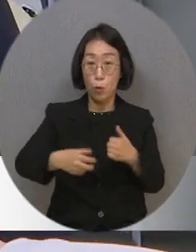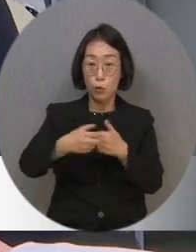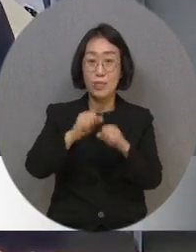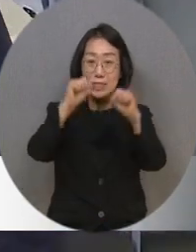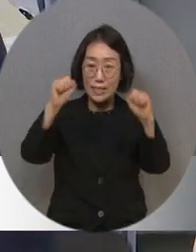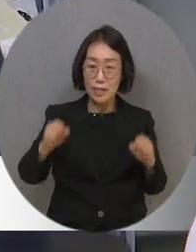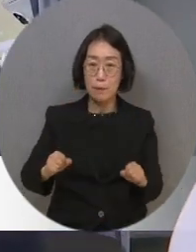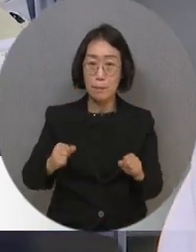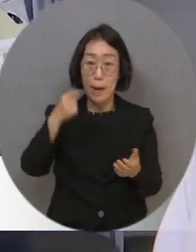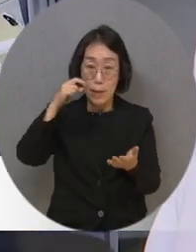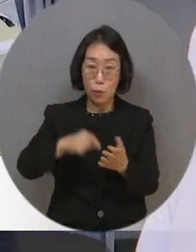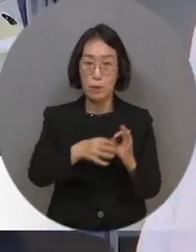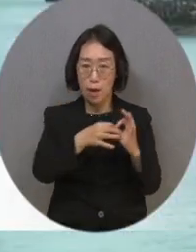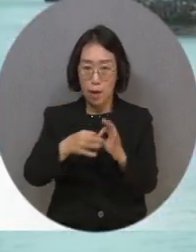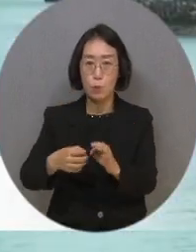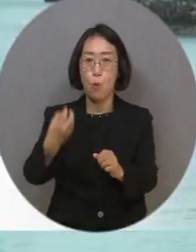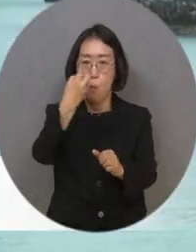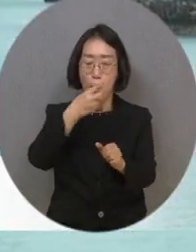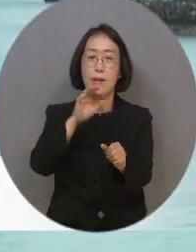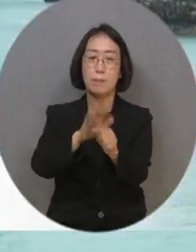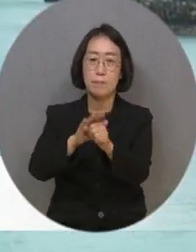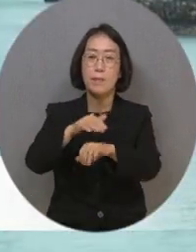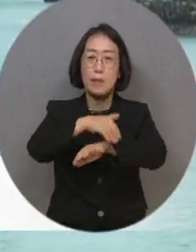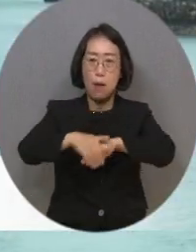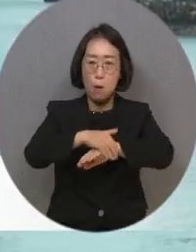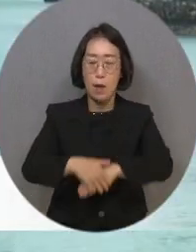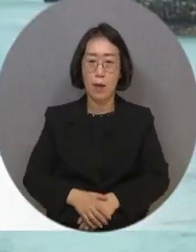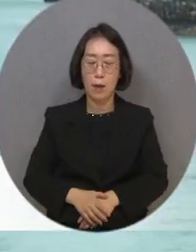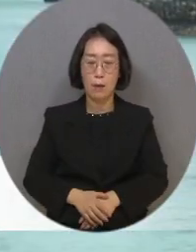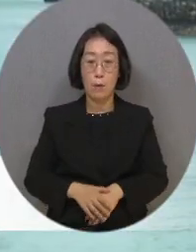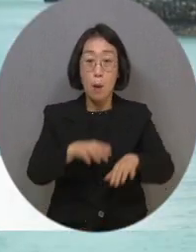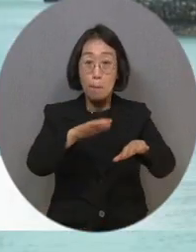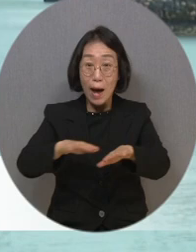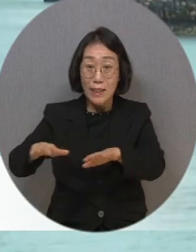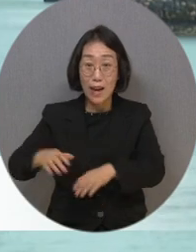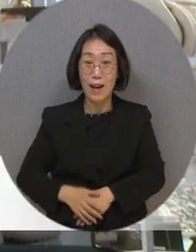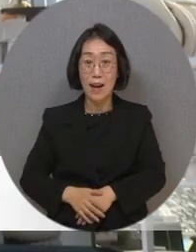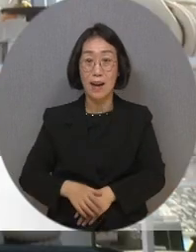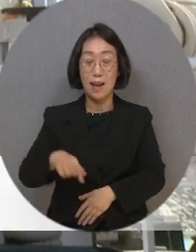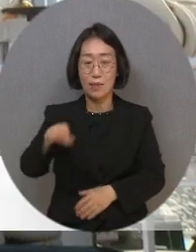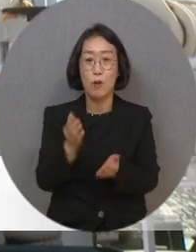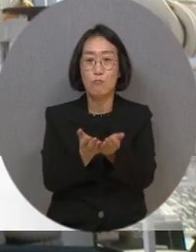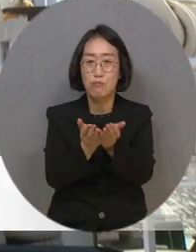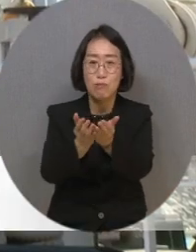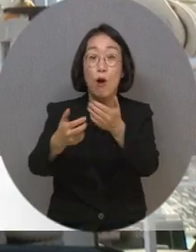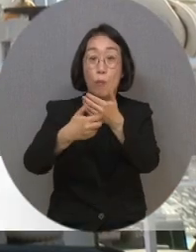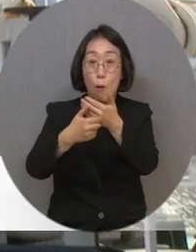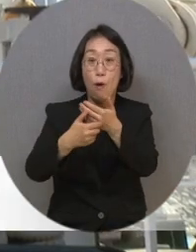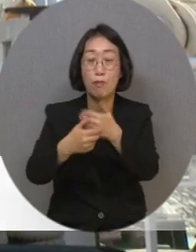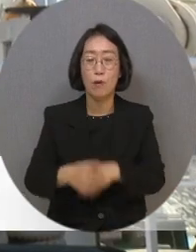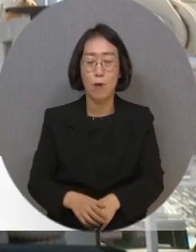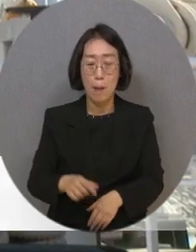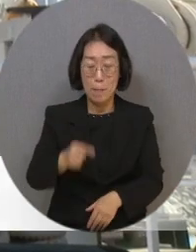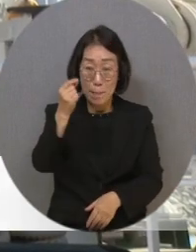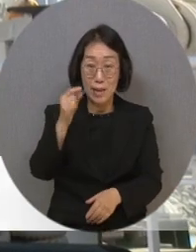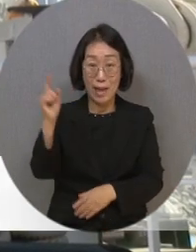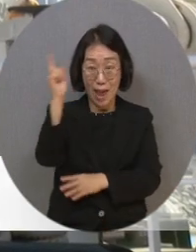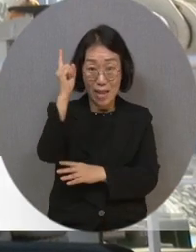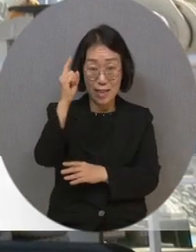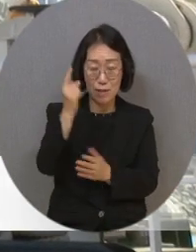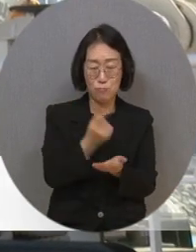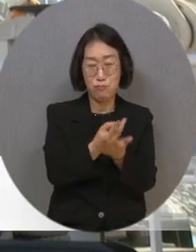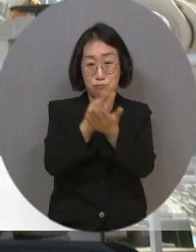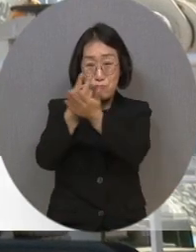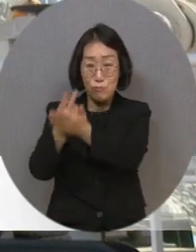관리할 계획입니다 섬 주민을 위해 바다를 항해하는 병원선 응급 환자 이송을 위해 하늘을 나는 닥터